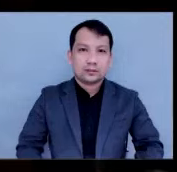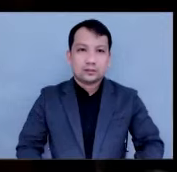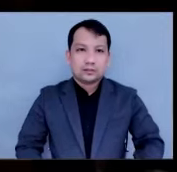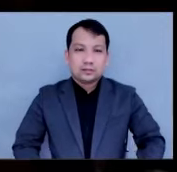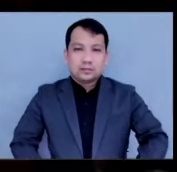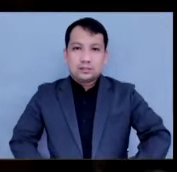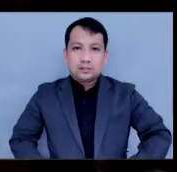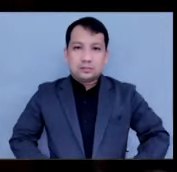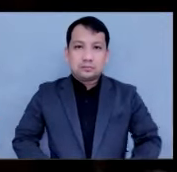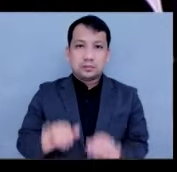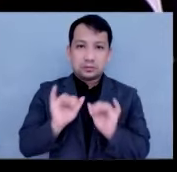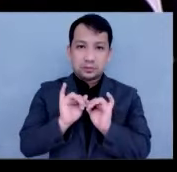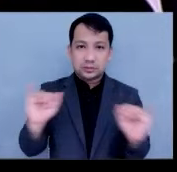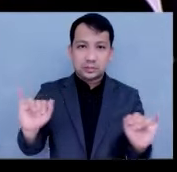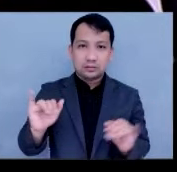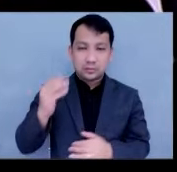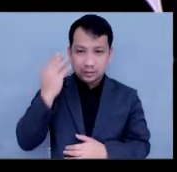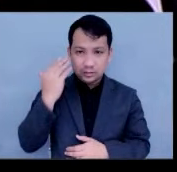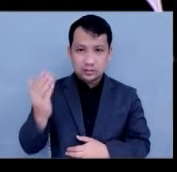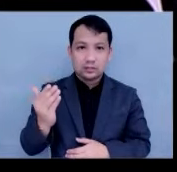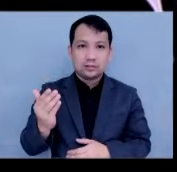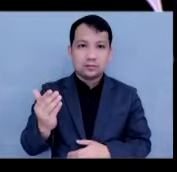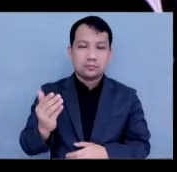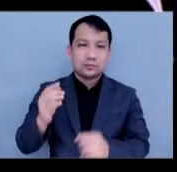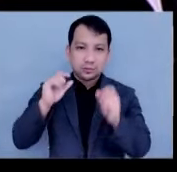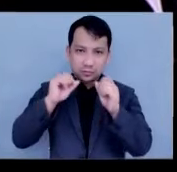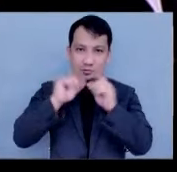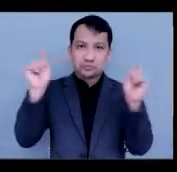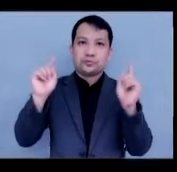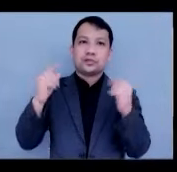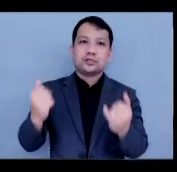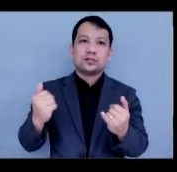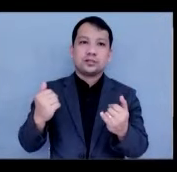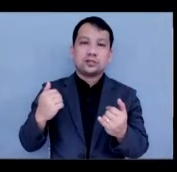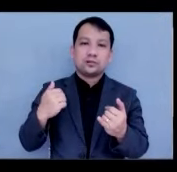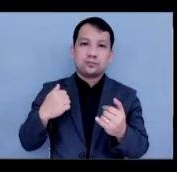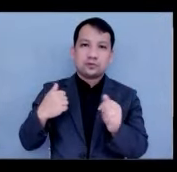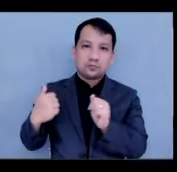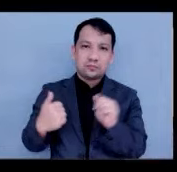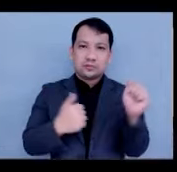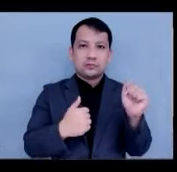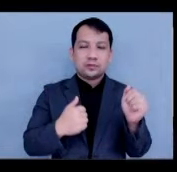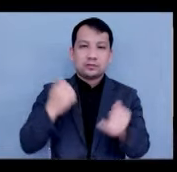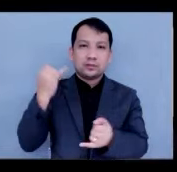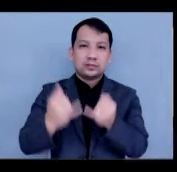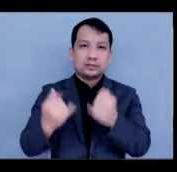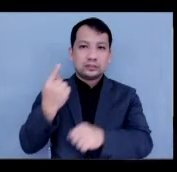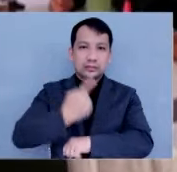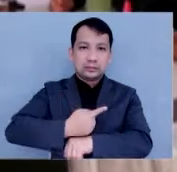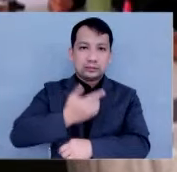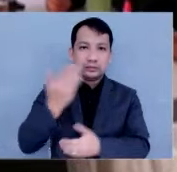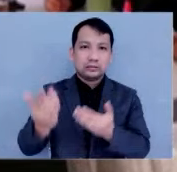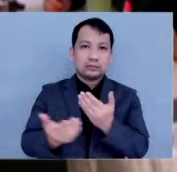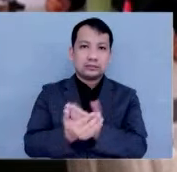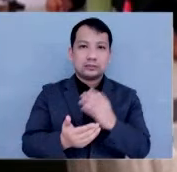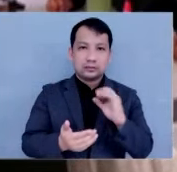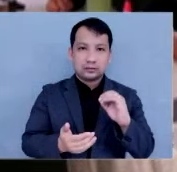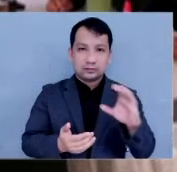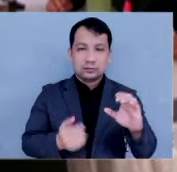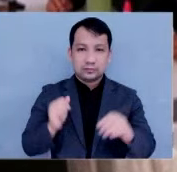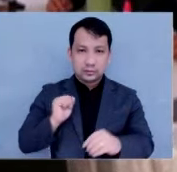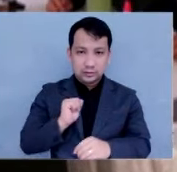Gaya ng inaasahan, mga pasabog ang mga humabol na personalidad sa huling araw ng paghahain ng kandidatura sa pagkasenador at